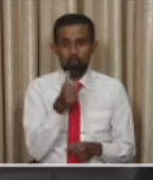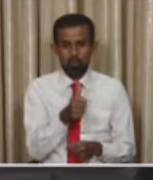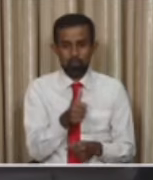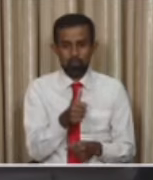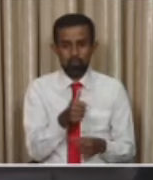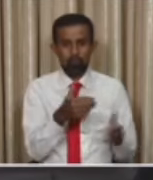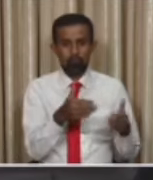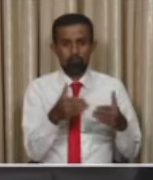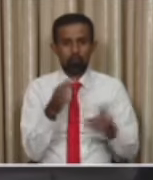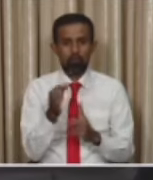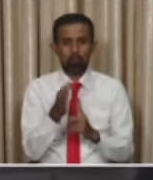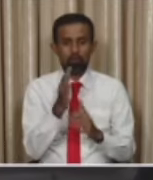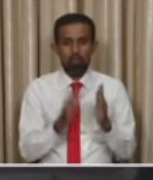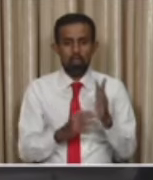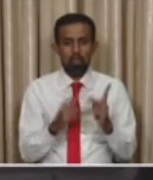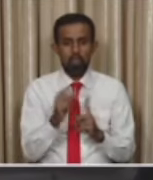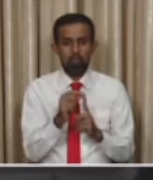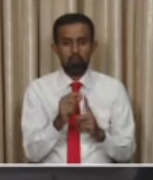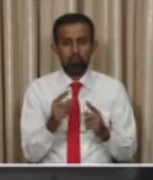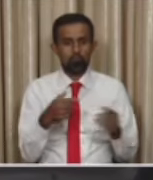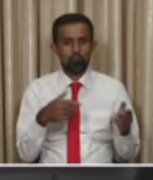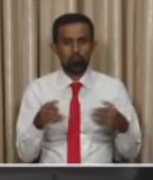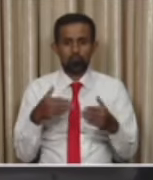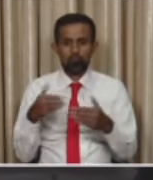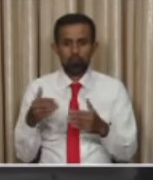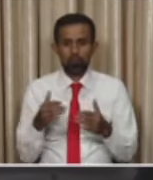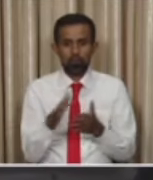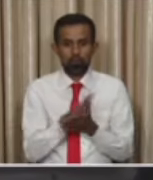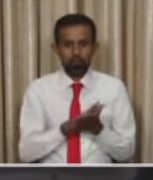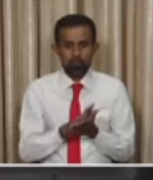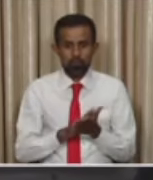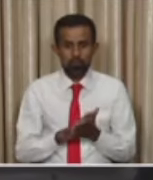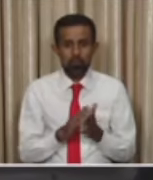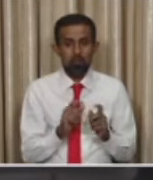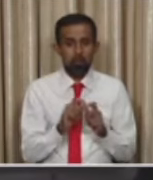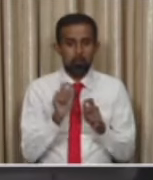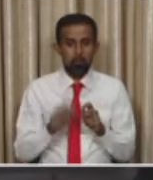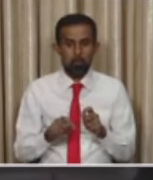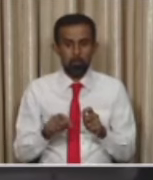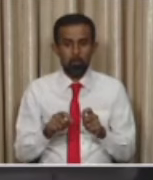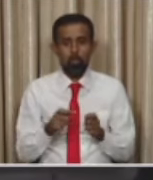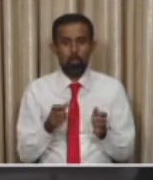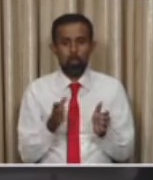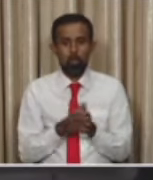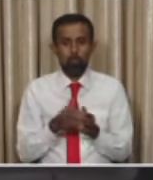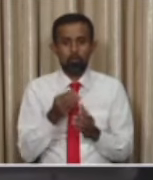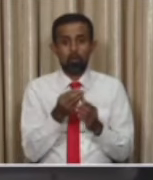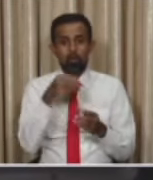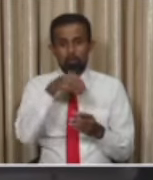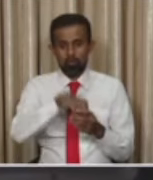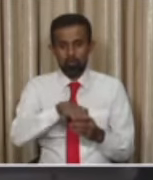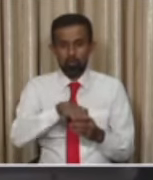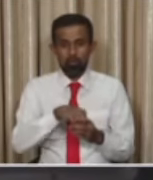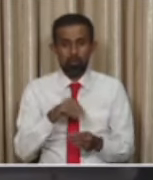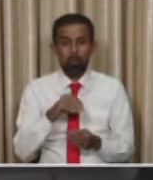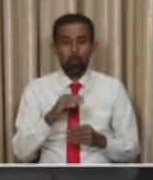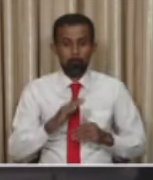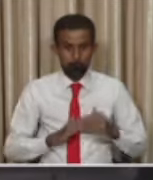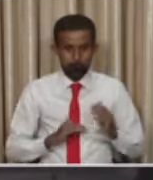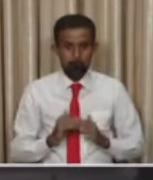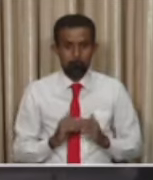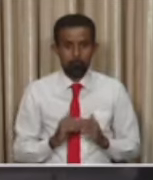එක ජනාධිපතිවරු එක එක ඇමතිවරු එක එකව කියනකොට ඒක ෆිල්ටර් වෙලා යනවා නම් ව්‍යවස්ථාදායක සභාවෙන් පත් කරපු කමිටියකින්. ඒතකොට ප්‍රායෝගික දේ